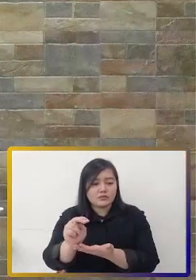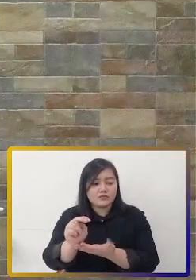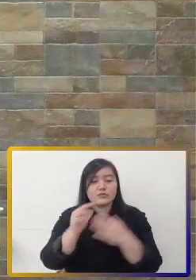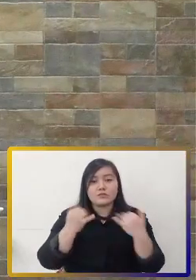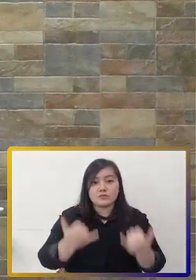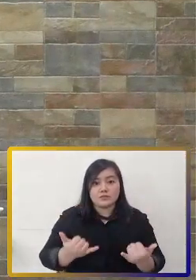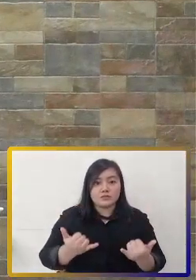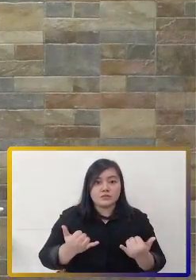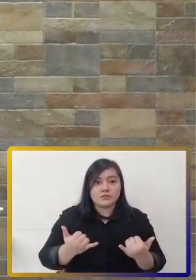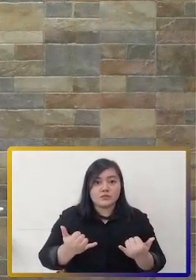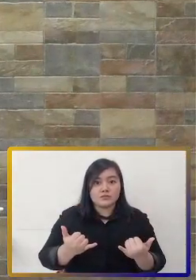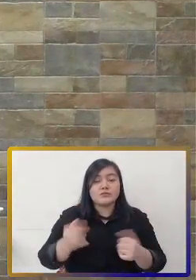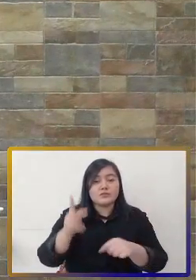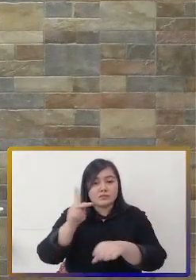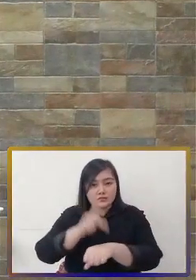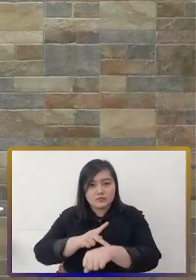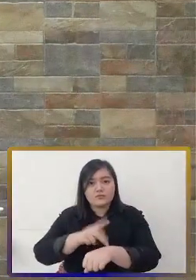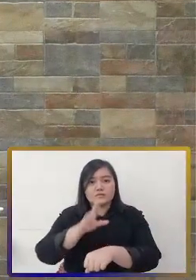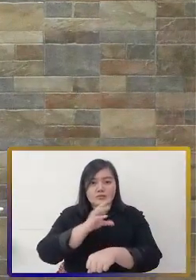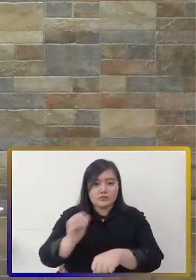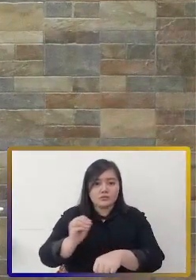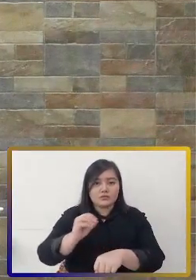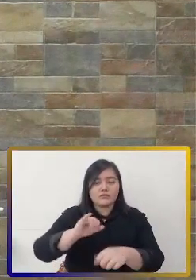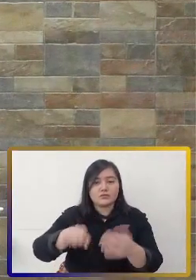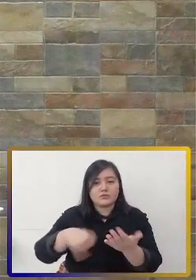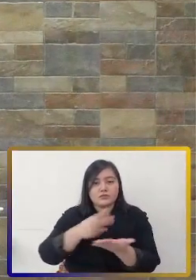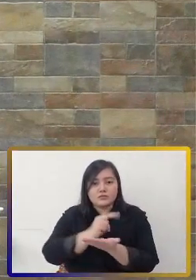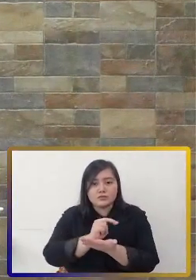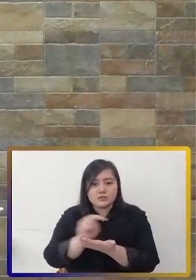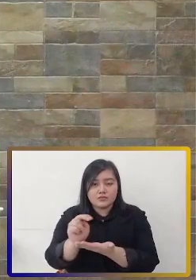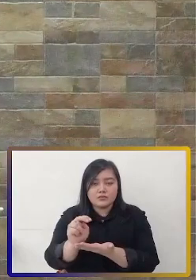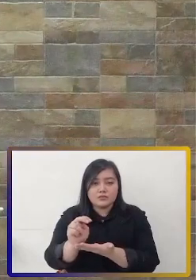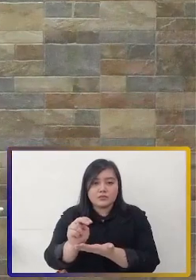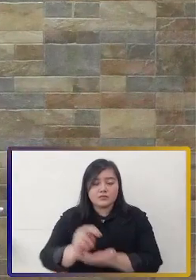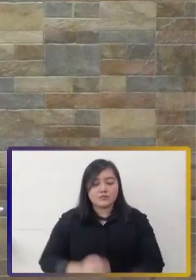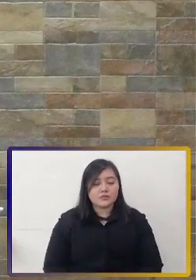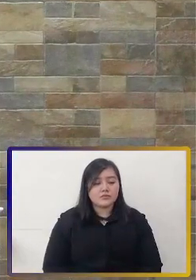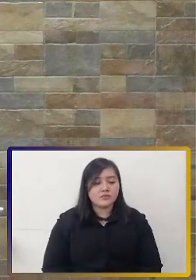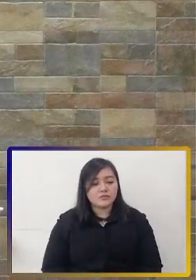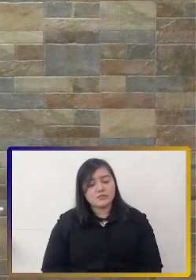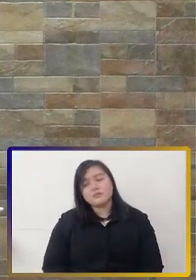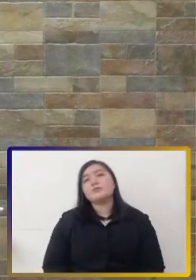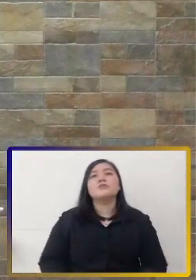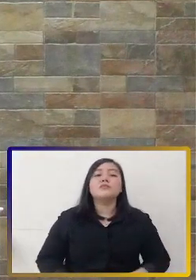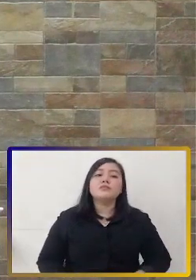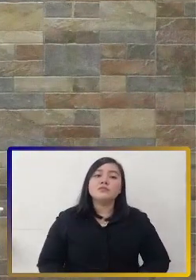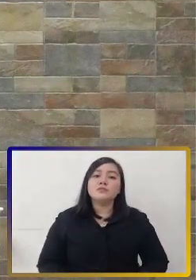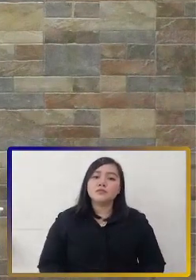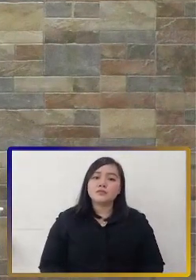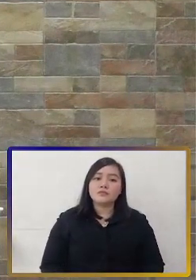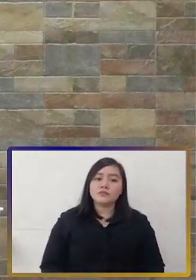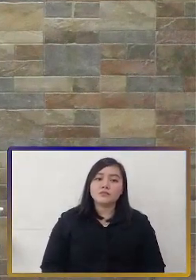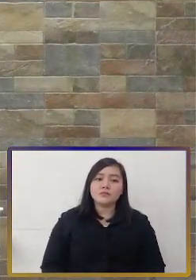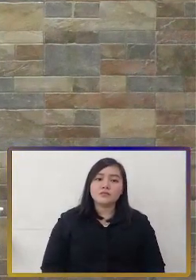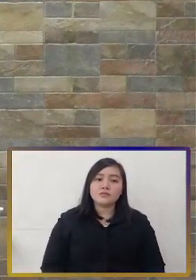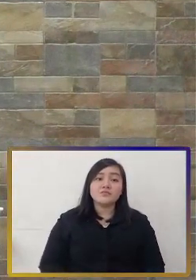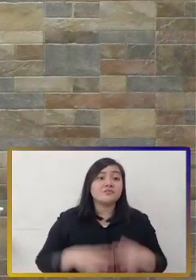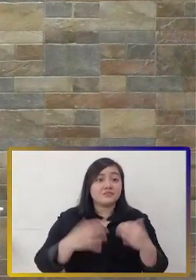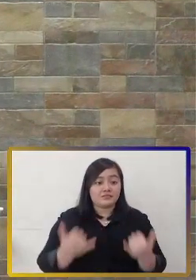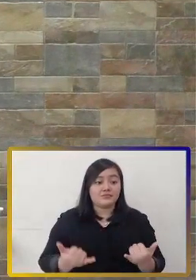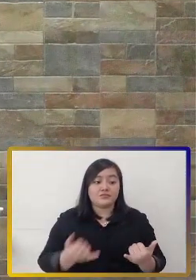sinabi dyan. Peter and John. So makikita po natin, nakapunta na po sa Samaria. You